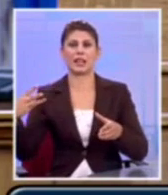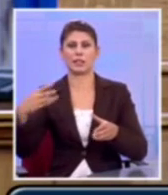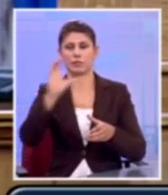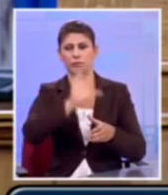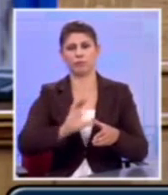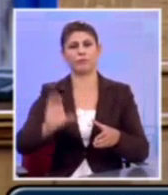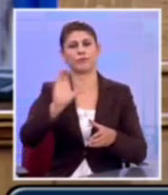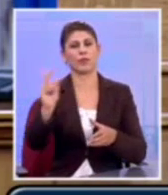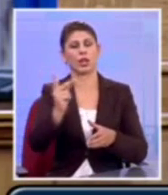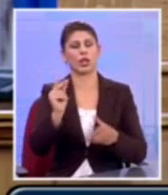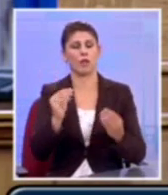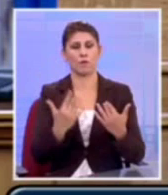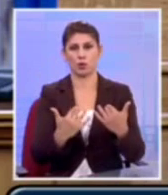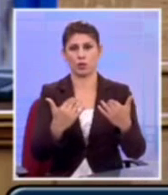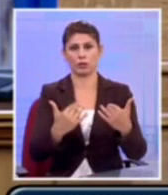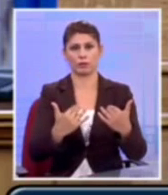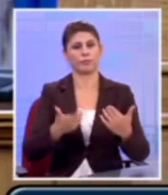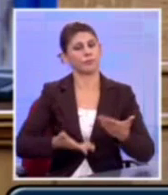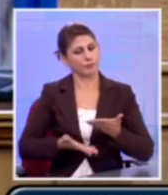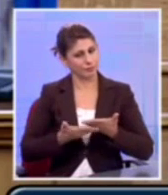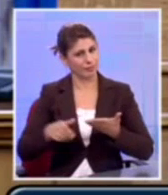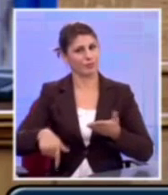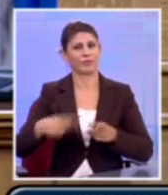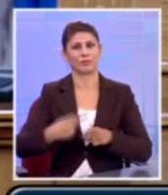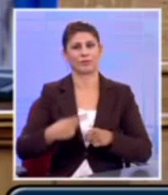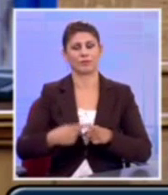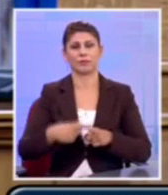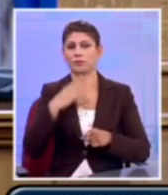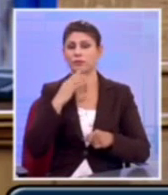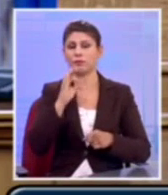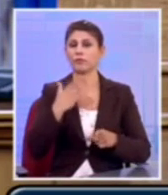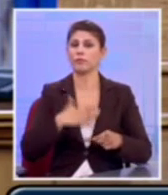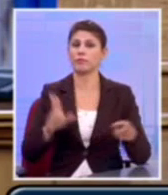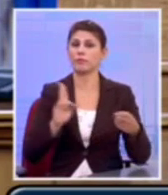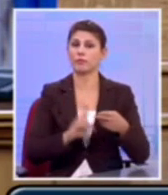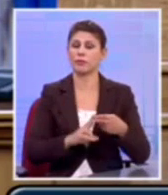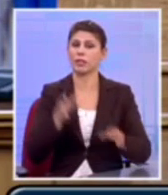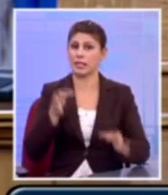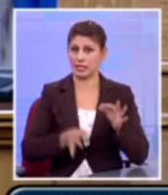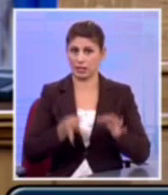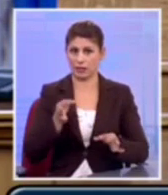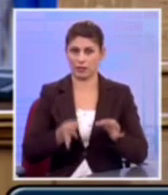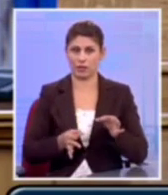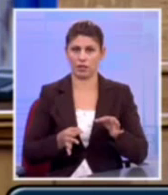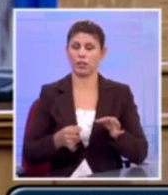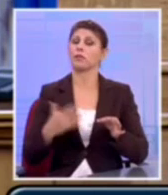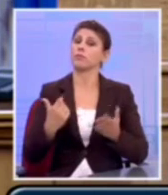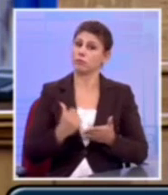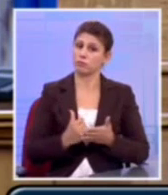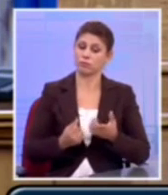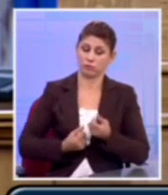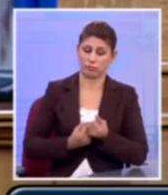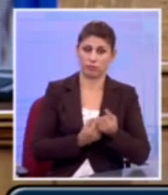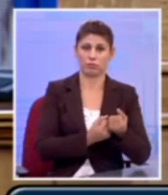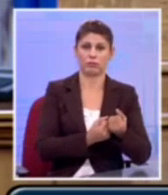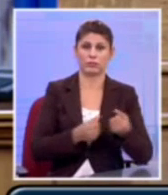Ευρωπαϊκού Κοινοβουλίου, η οποία επισκέφθηκε τη χώρα μας για να συναντηθεί και να συζητήσει, αλλά και να